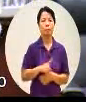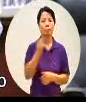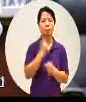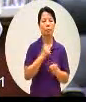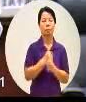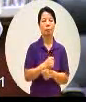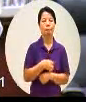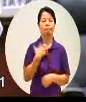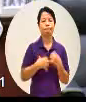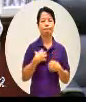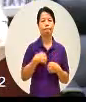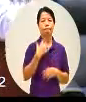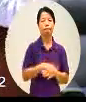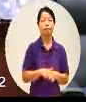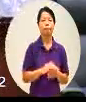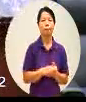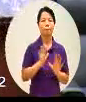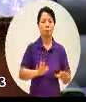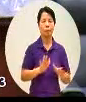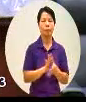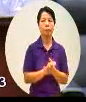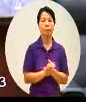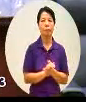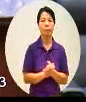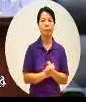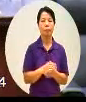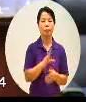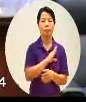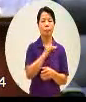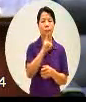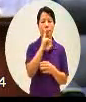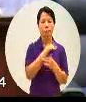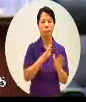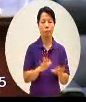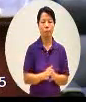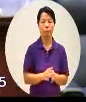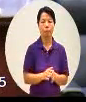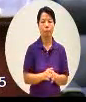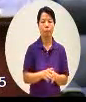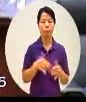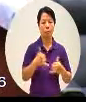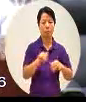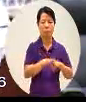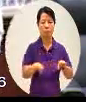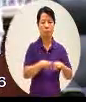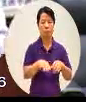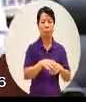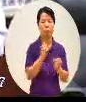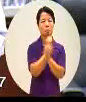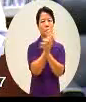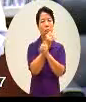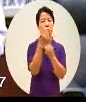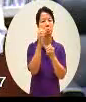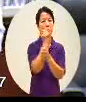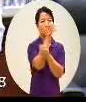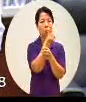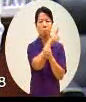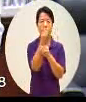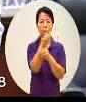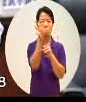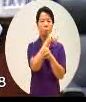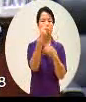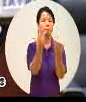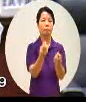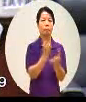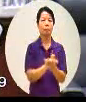喜啊。今天当然除了这个路平以外，我还没拍青阳灯呢，合并了青